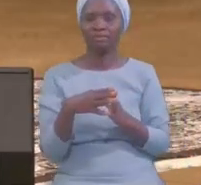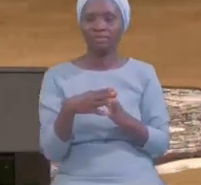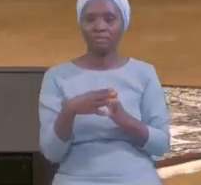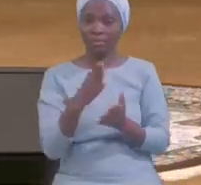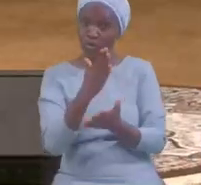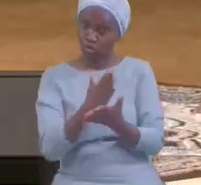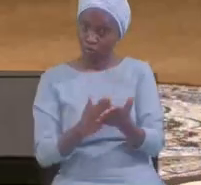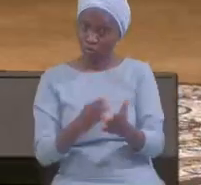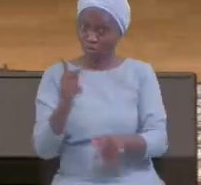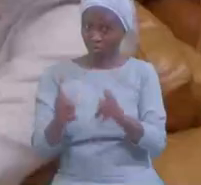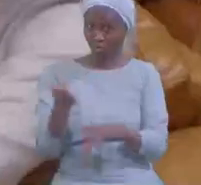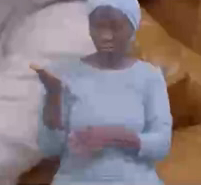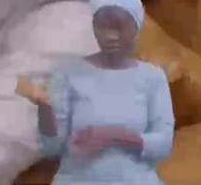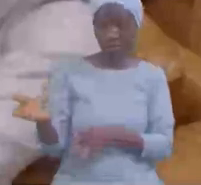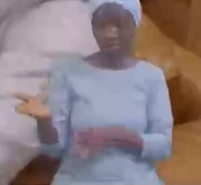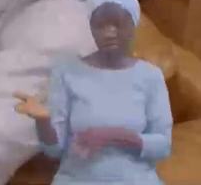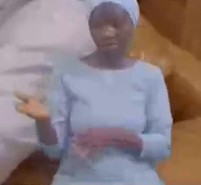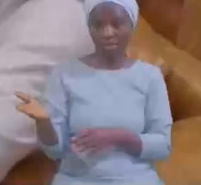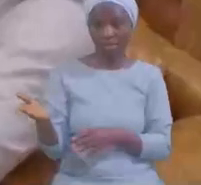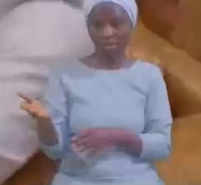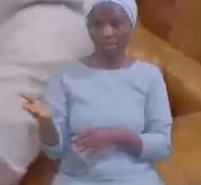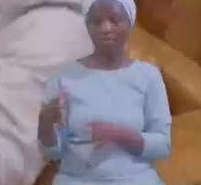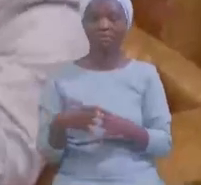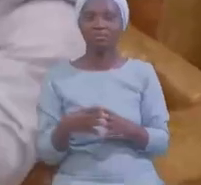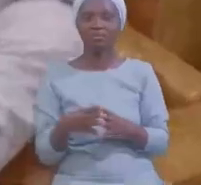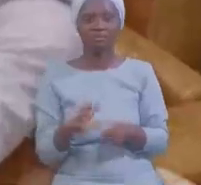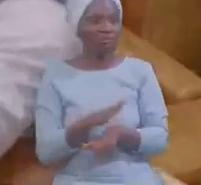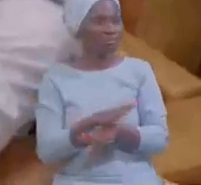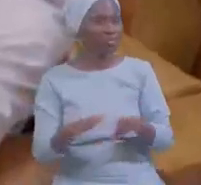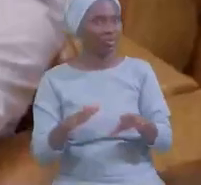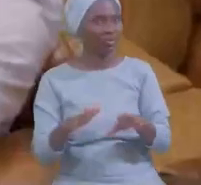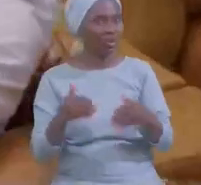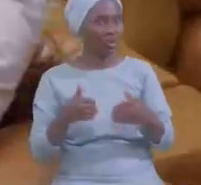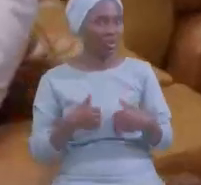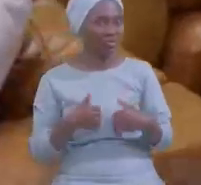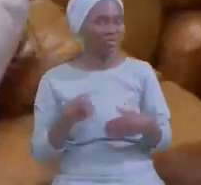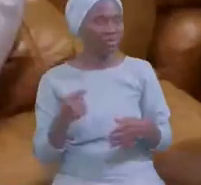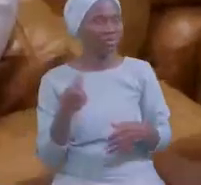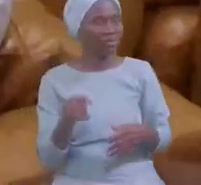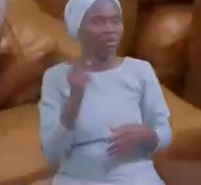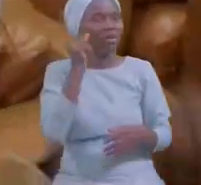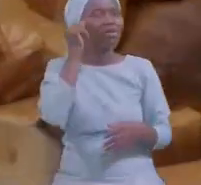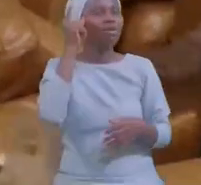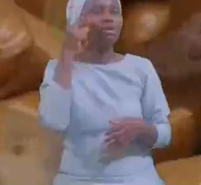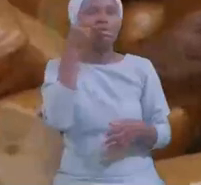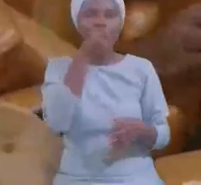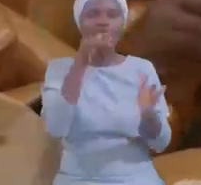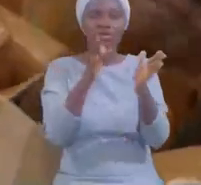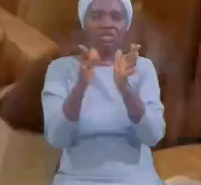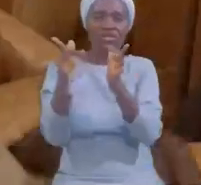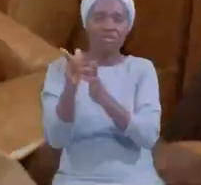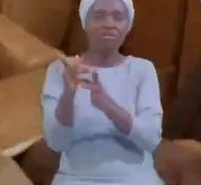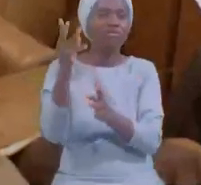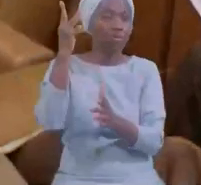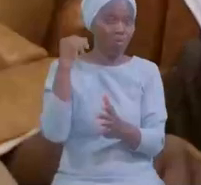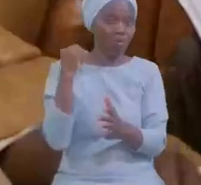Certains des gens qui sont là, qui n'avaient pas la compréhension de qui Christ était et